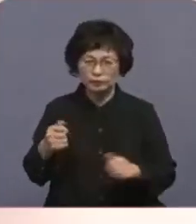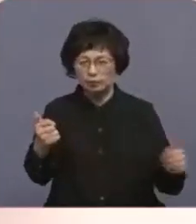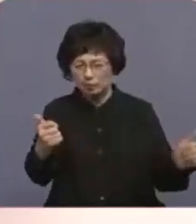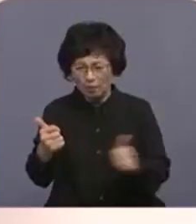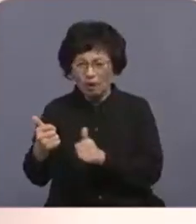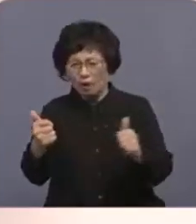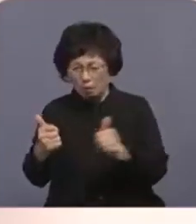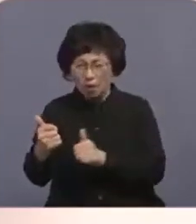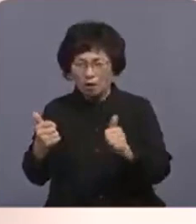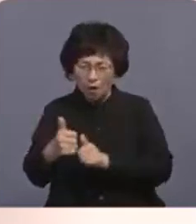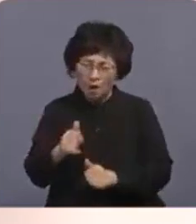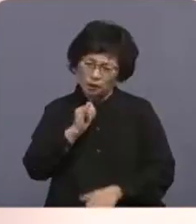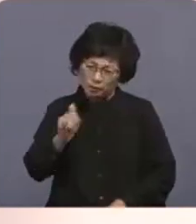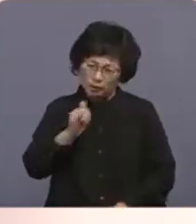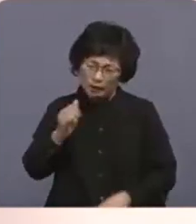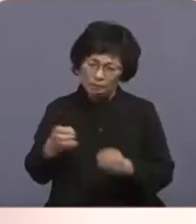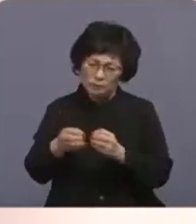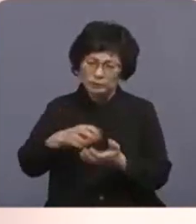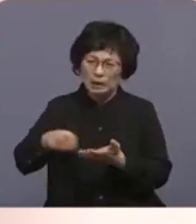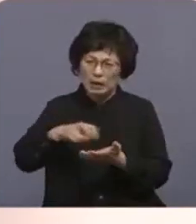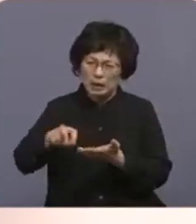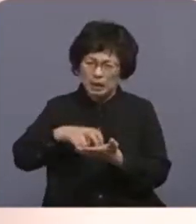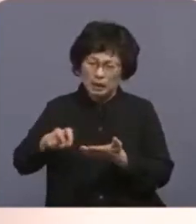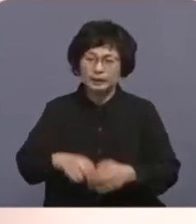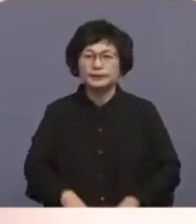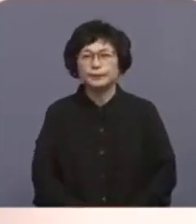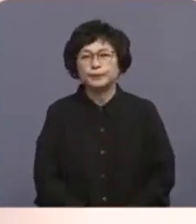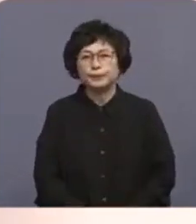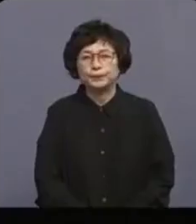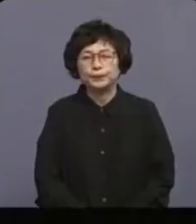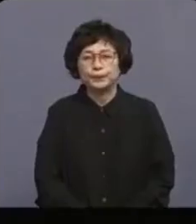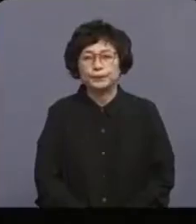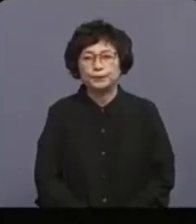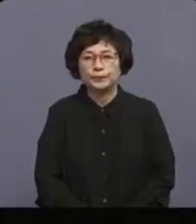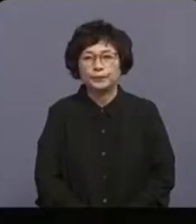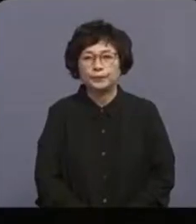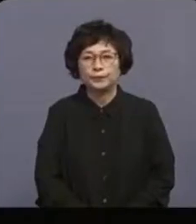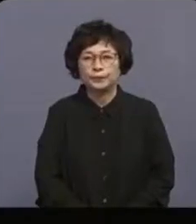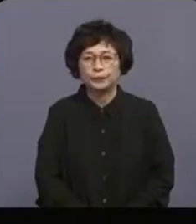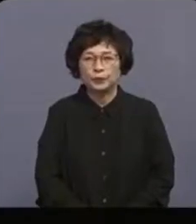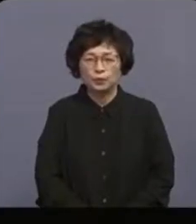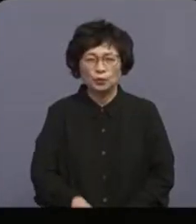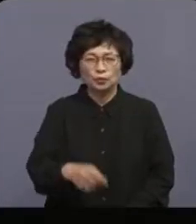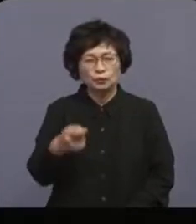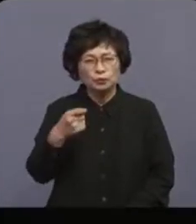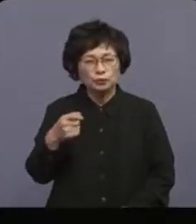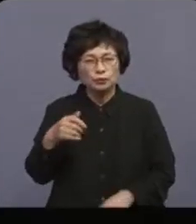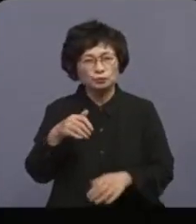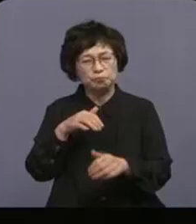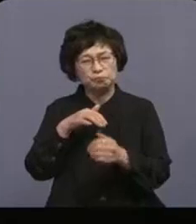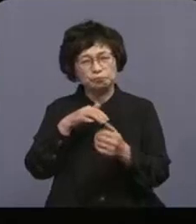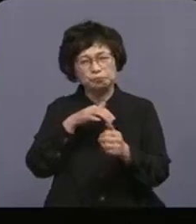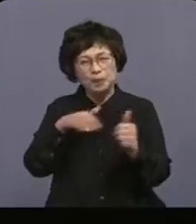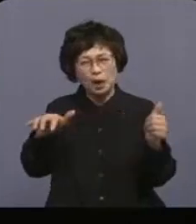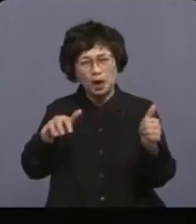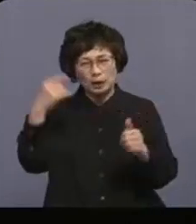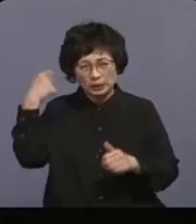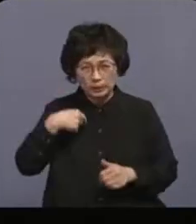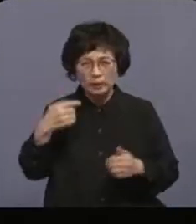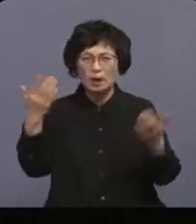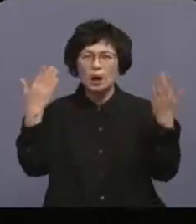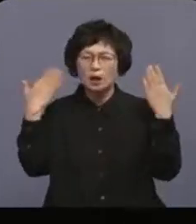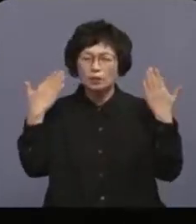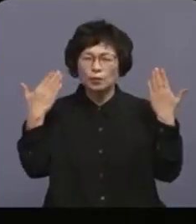찾아가고 전화와 문자를 반복했습니다 좀 그 소외된 기분이었고 결국에는 학교의